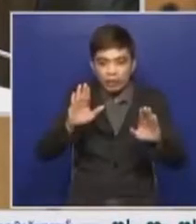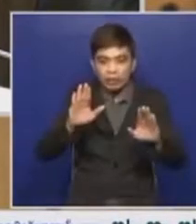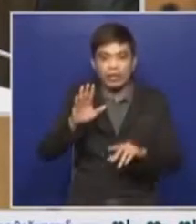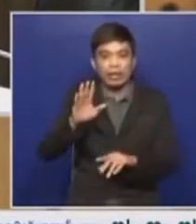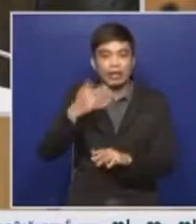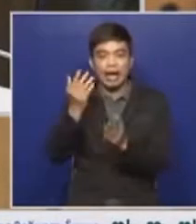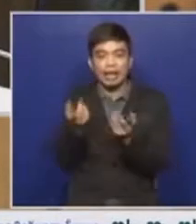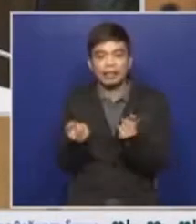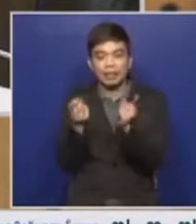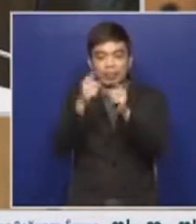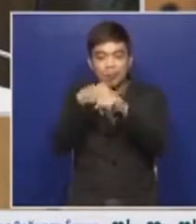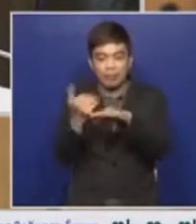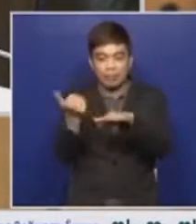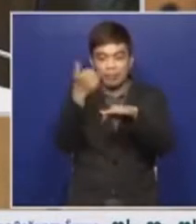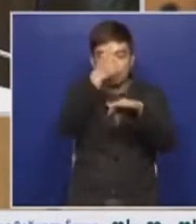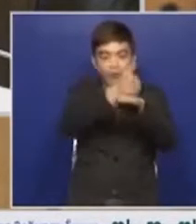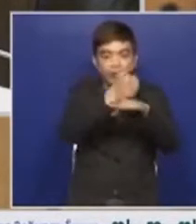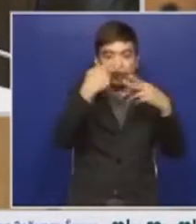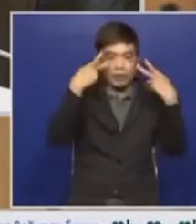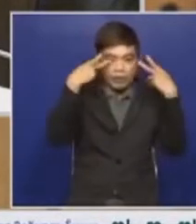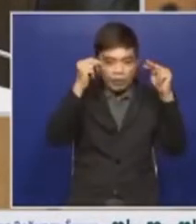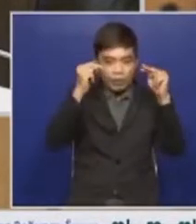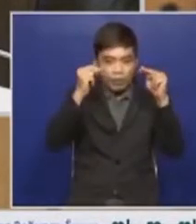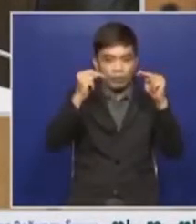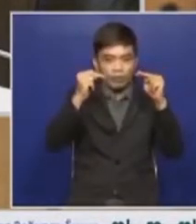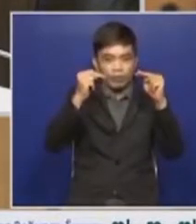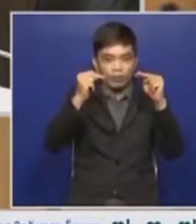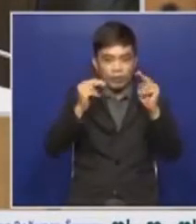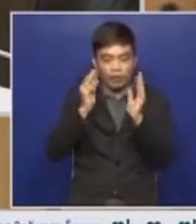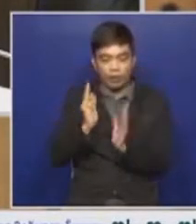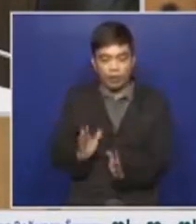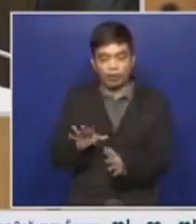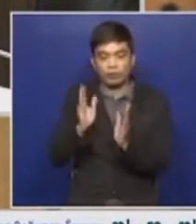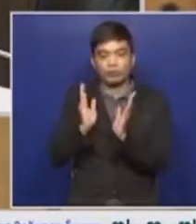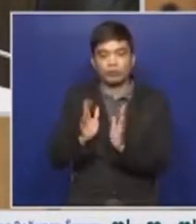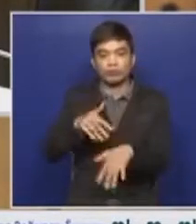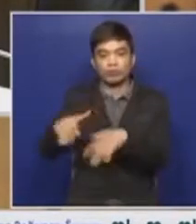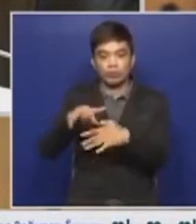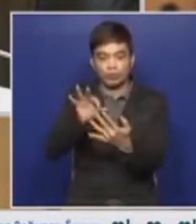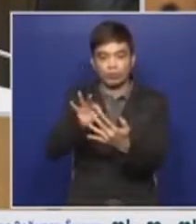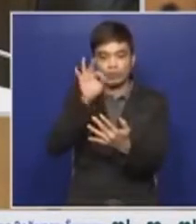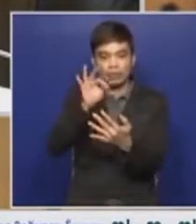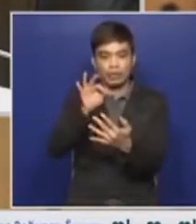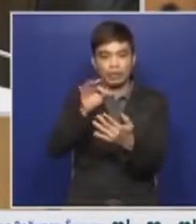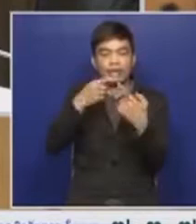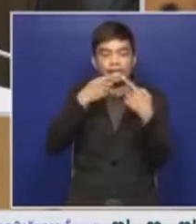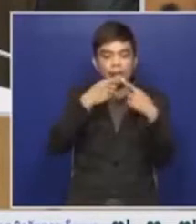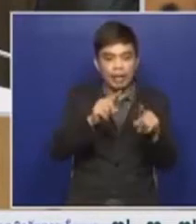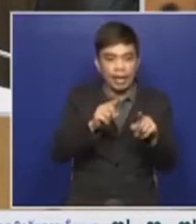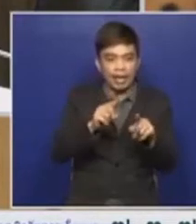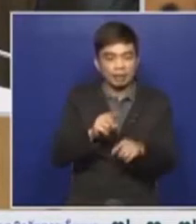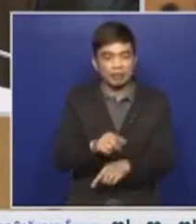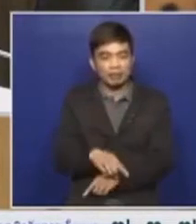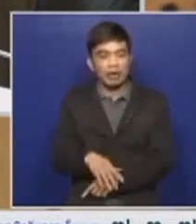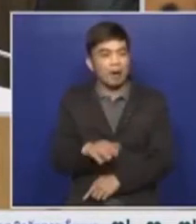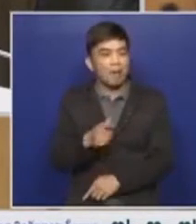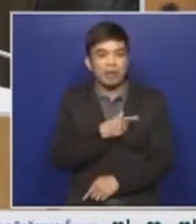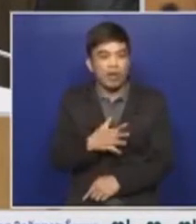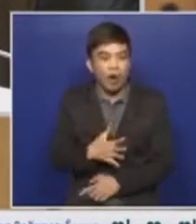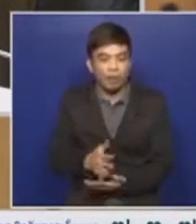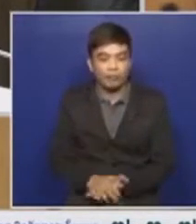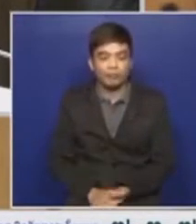กลายเป็นนายกมนตรีคนต่อไปจะเป็นคนที่ประชาชนเลือกมาแต่จะไม่ใช่บุคคลที่ท่านพึง